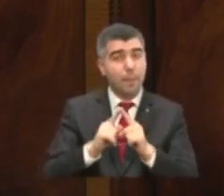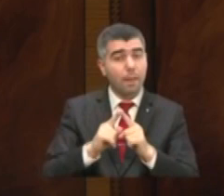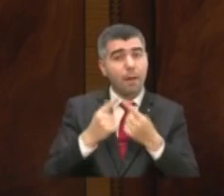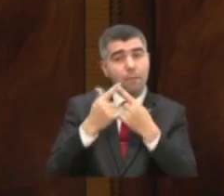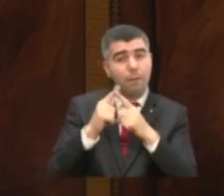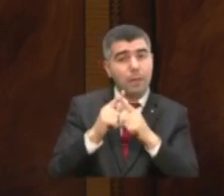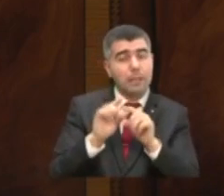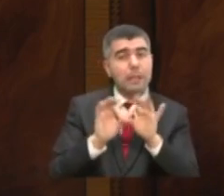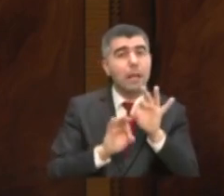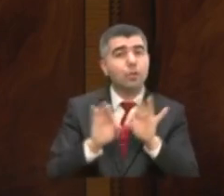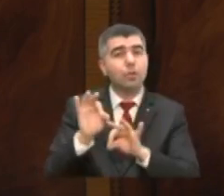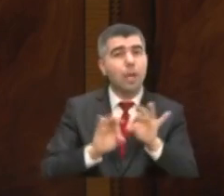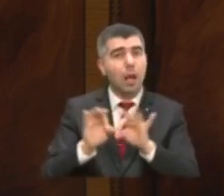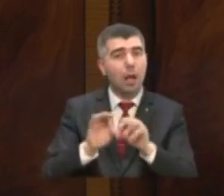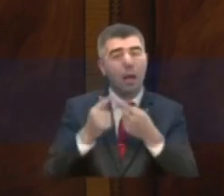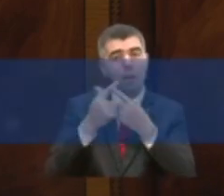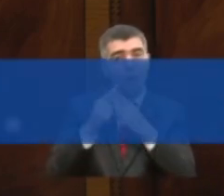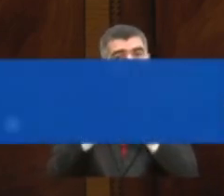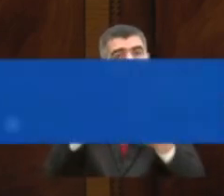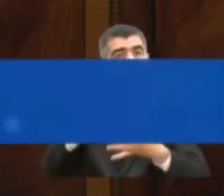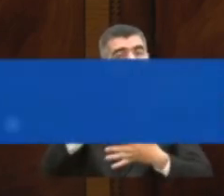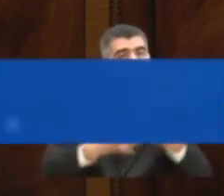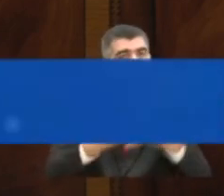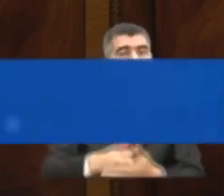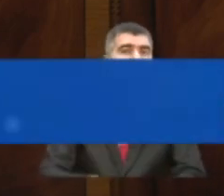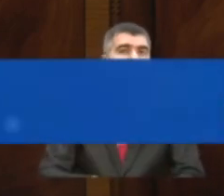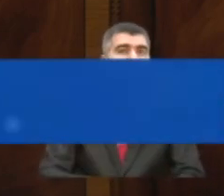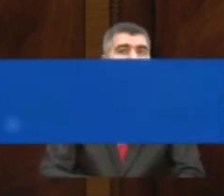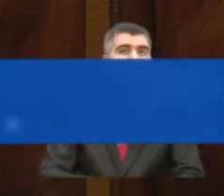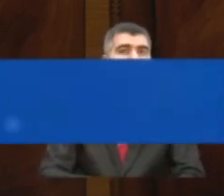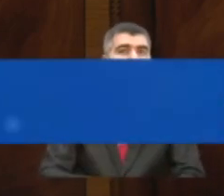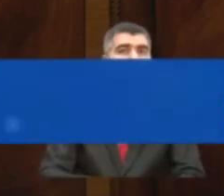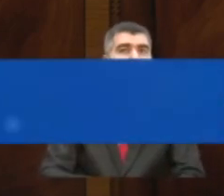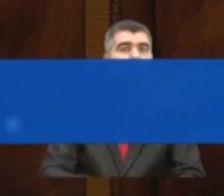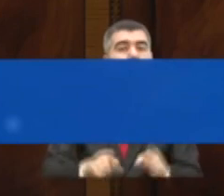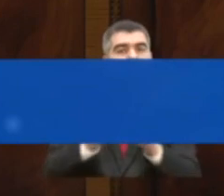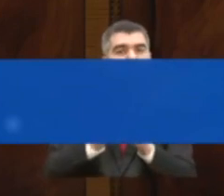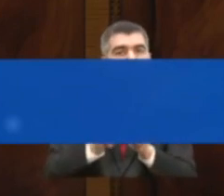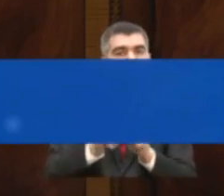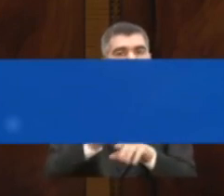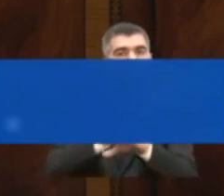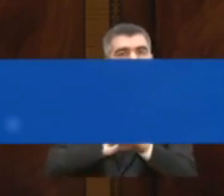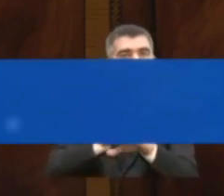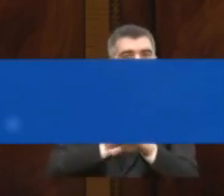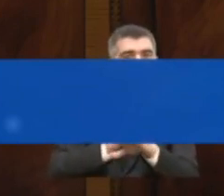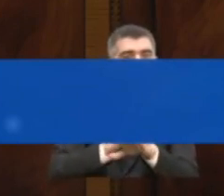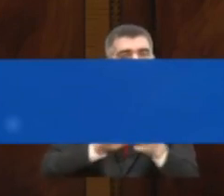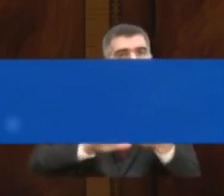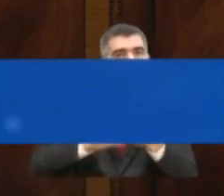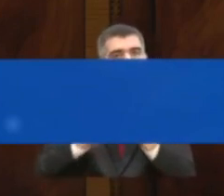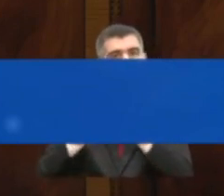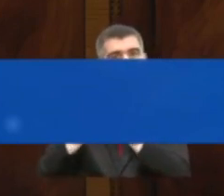سابقة قطاعية، إنما هي تأخذ هذه السياسة المندمجة كيحضروا هذوك